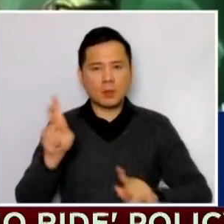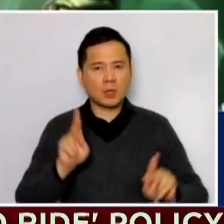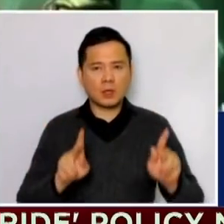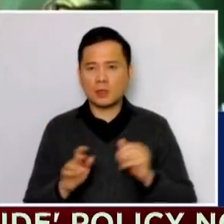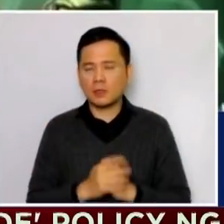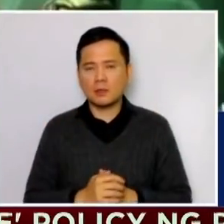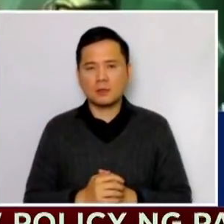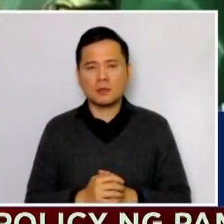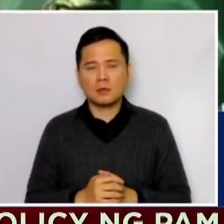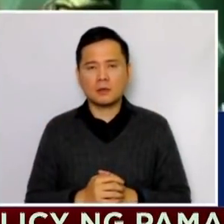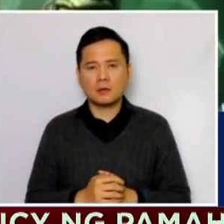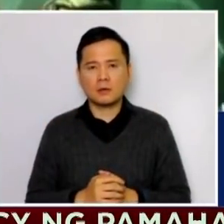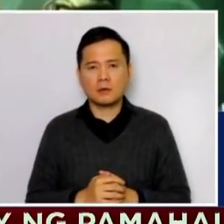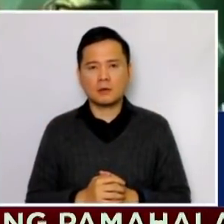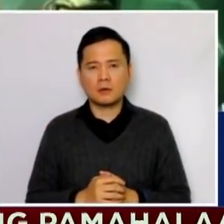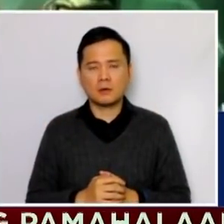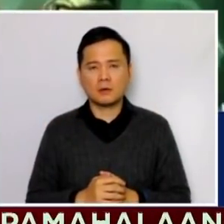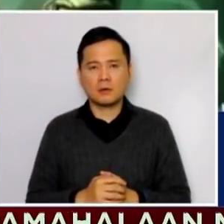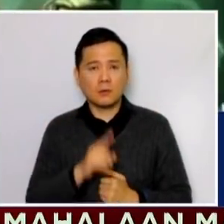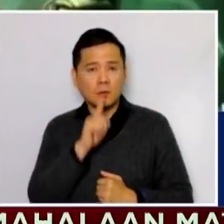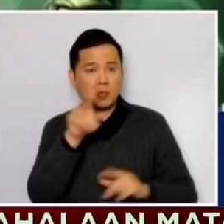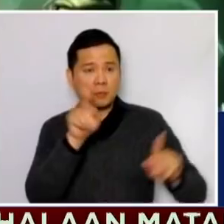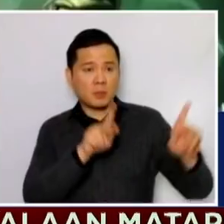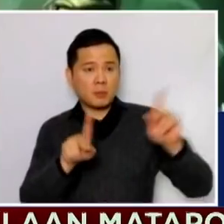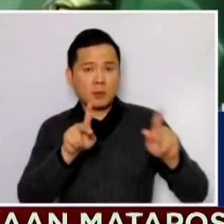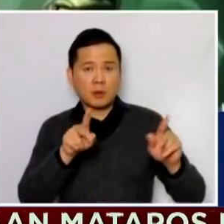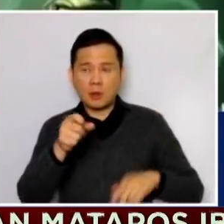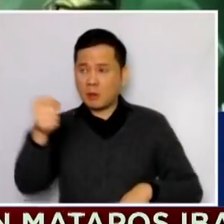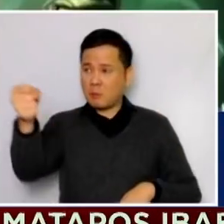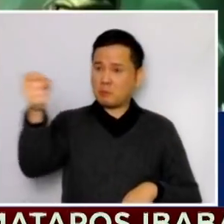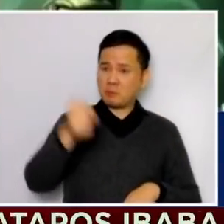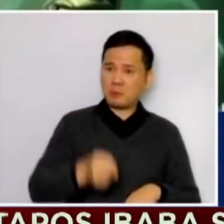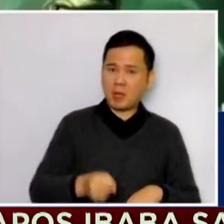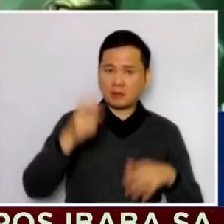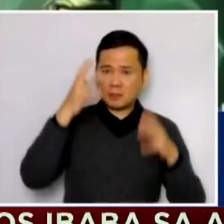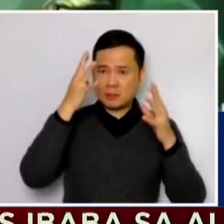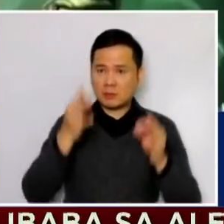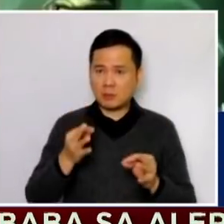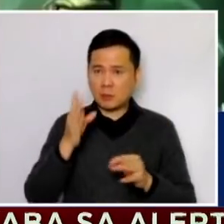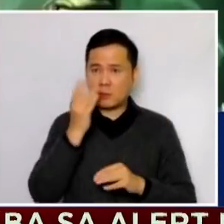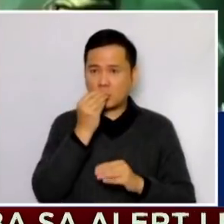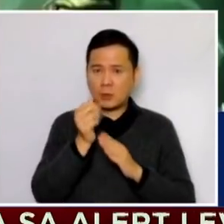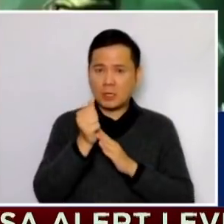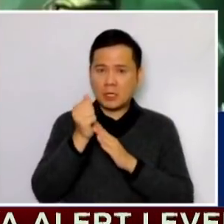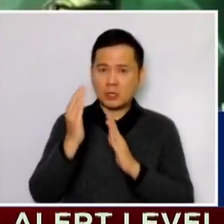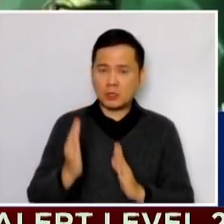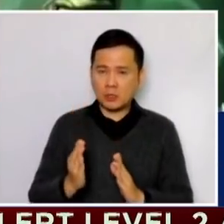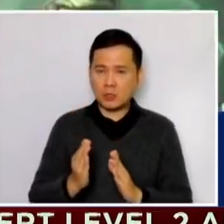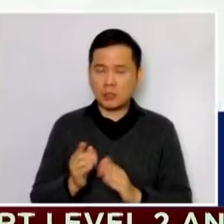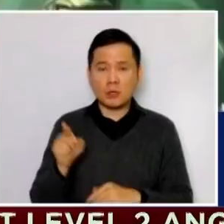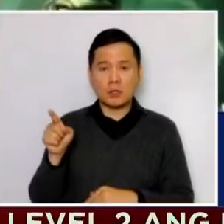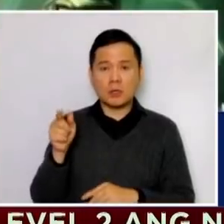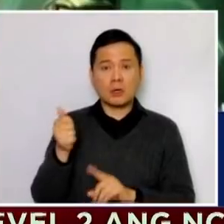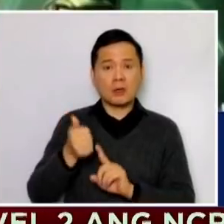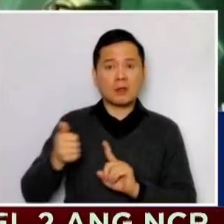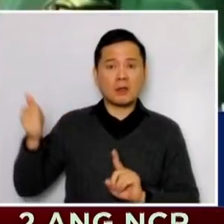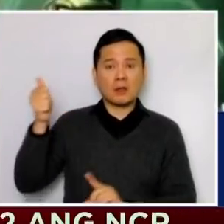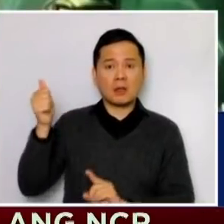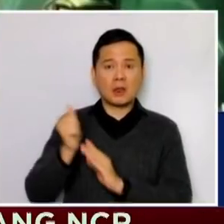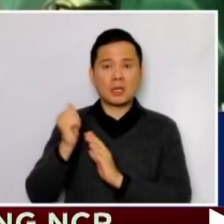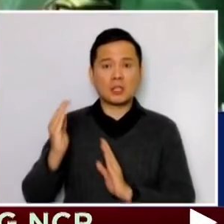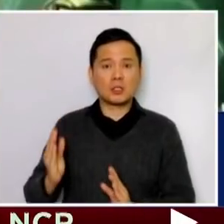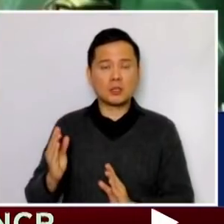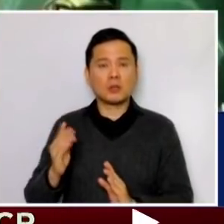ang pumipili tuwing sasapit ang halalan. Tayo pa nga ang nagsishade ng kanyang pangalan sa balota. Wala siyang